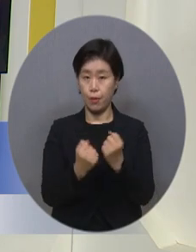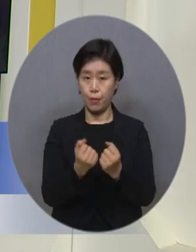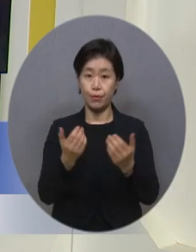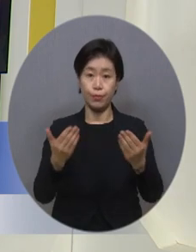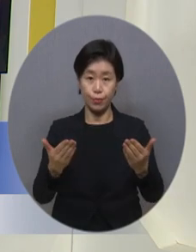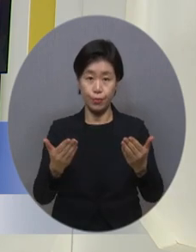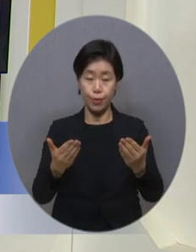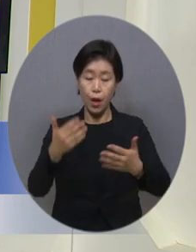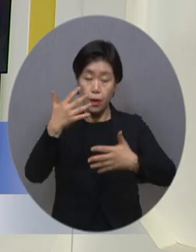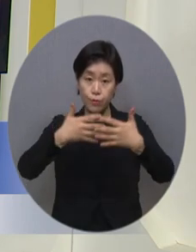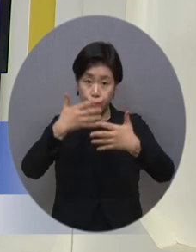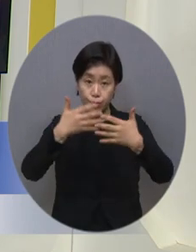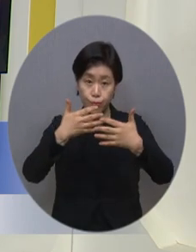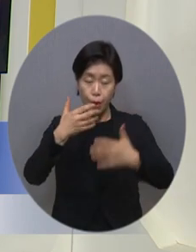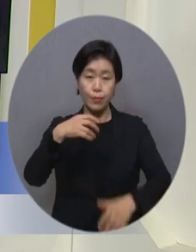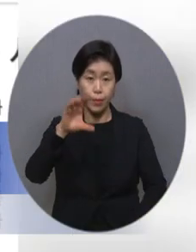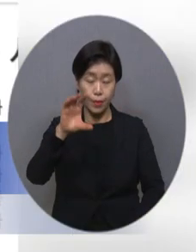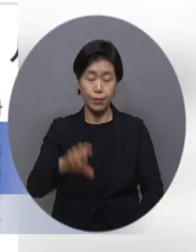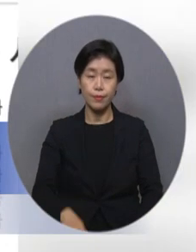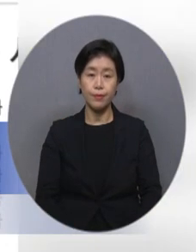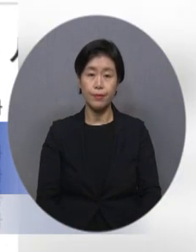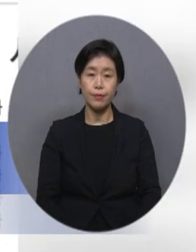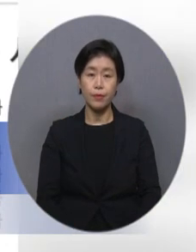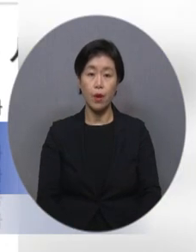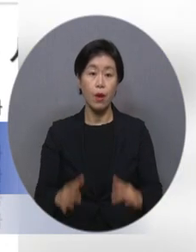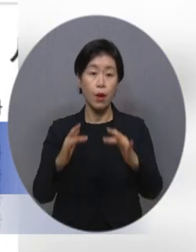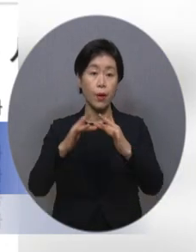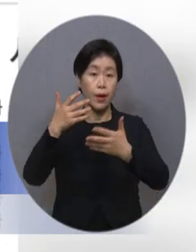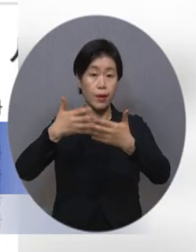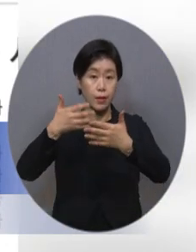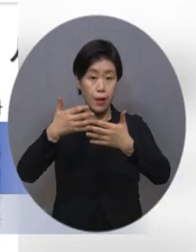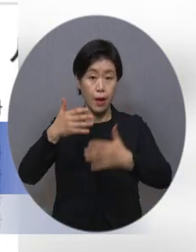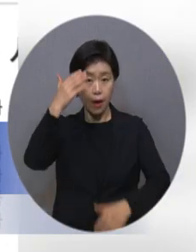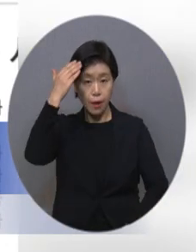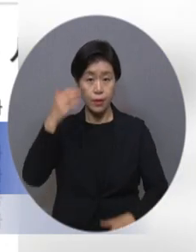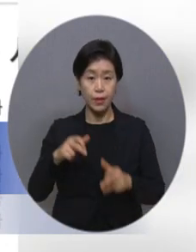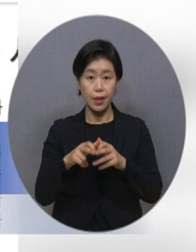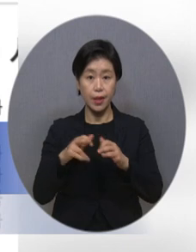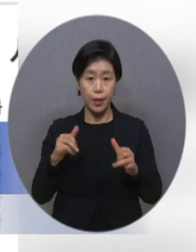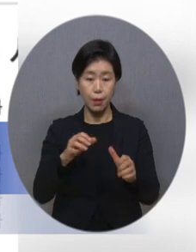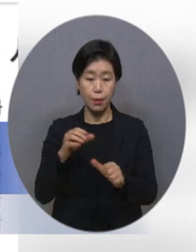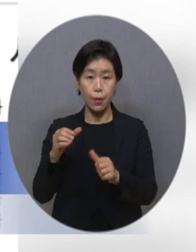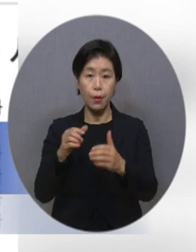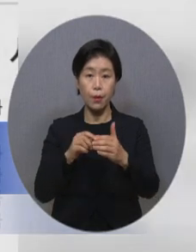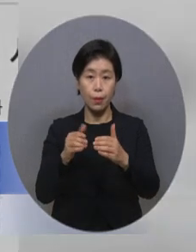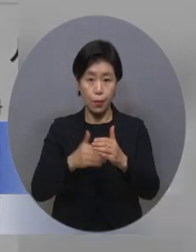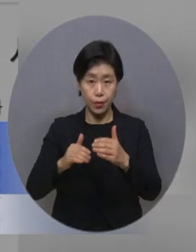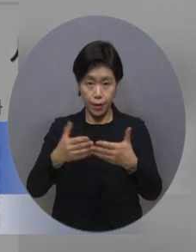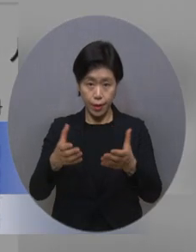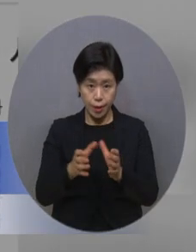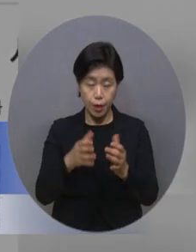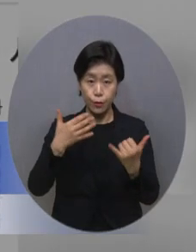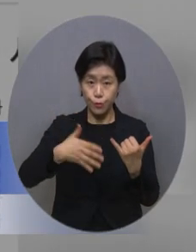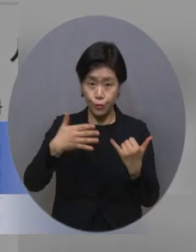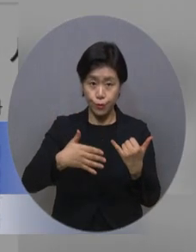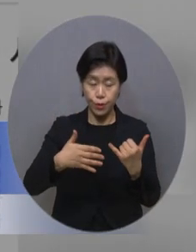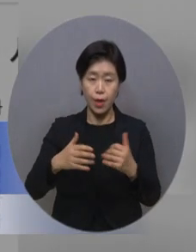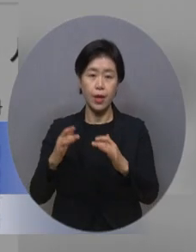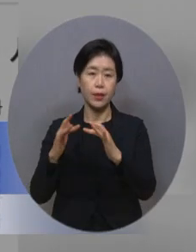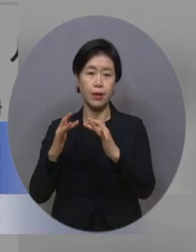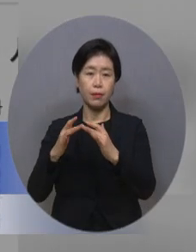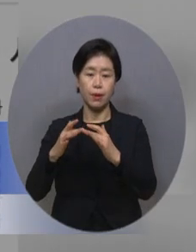정보 영상을 상시 제공합니다 온라인 영상은 한국 장애인고용공단 유튜브와 사이버